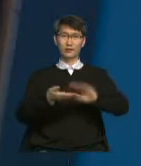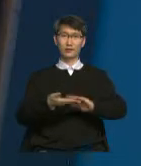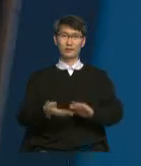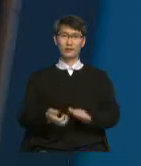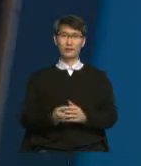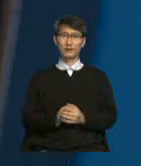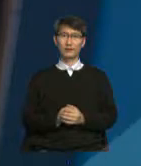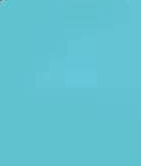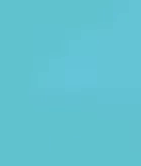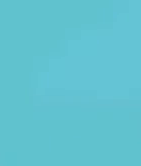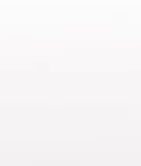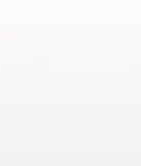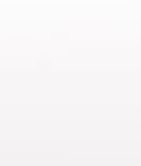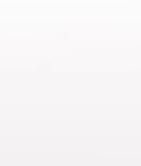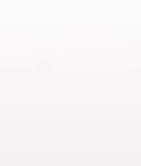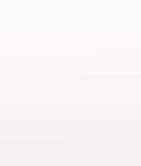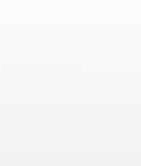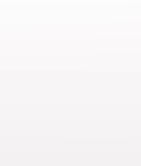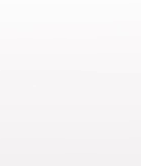입니다